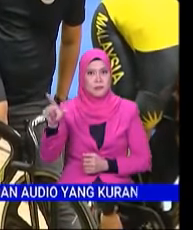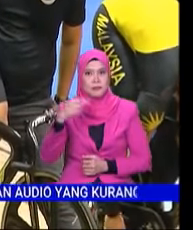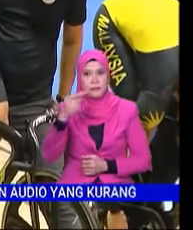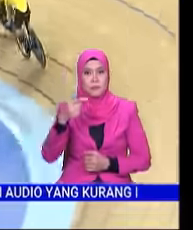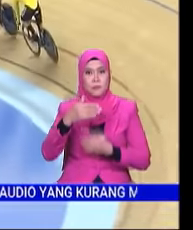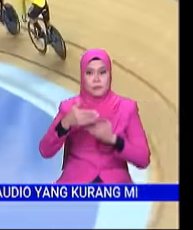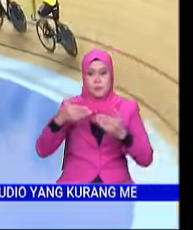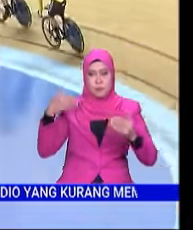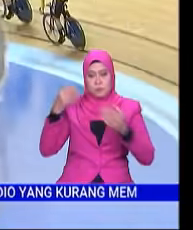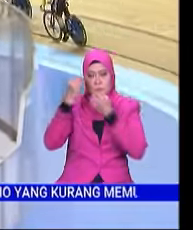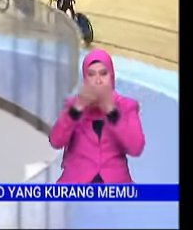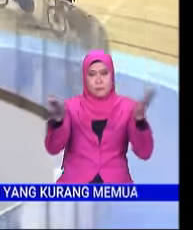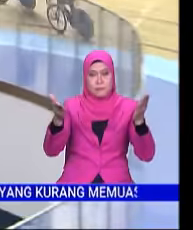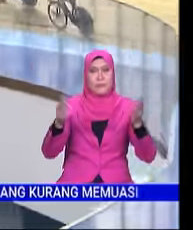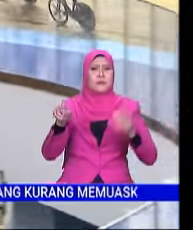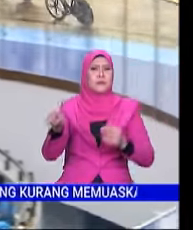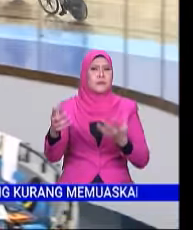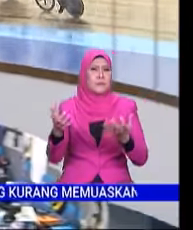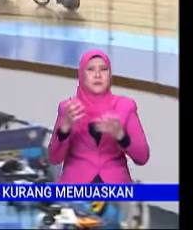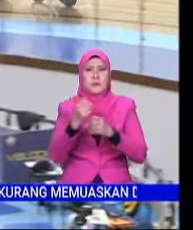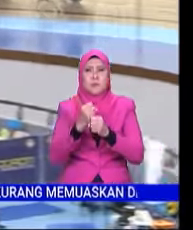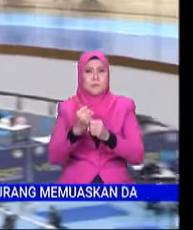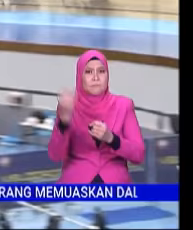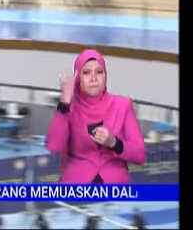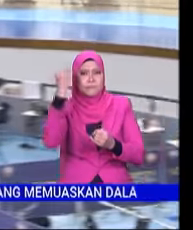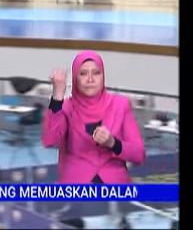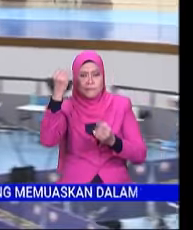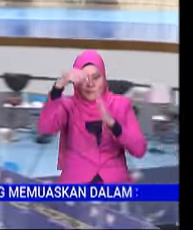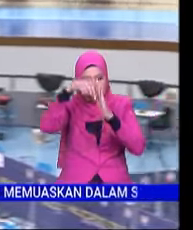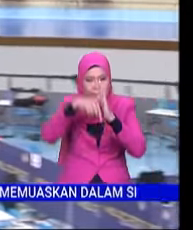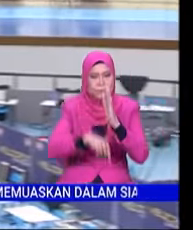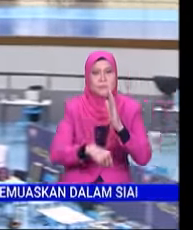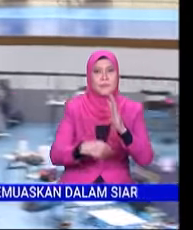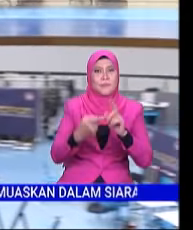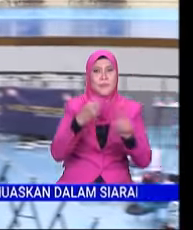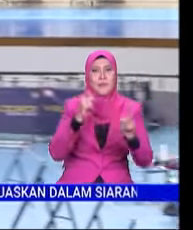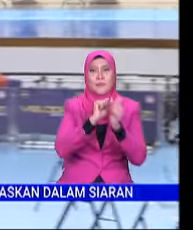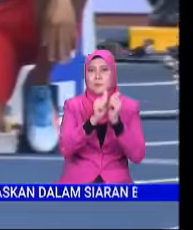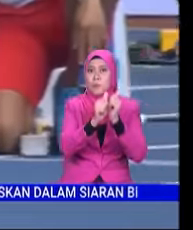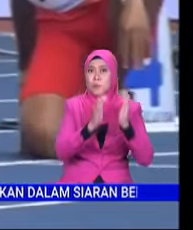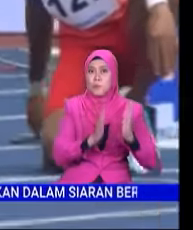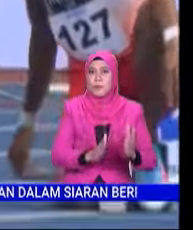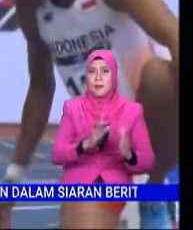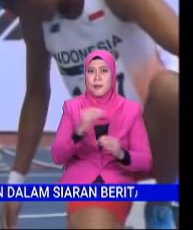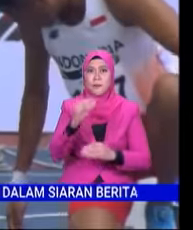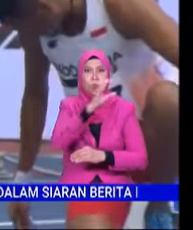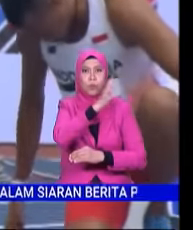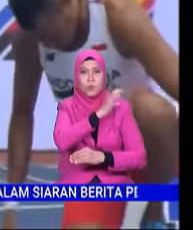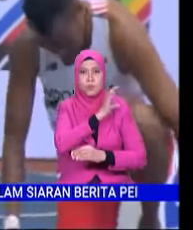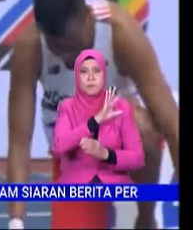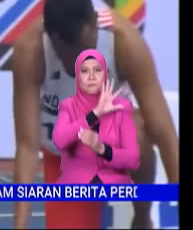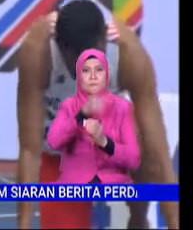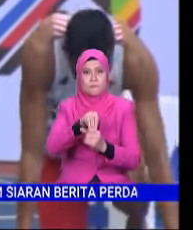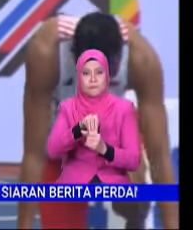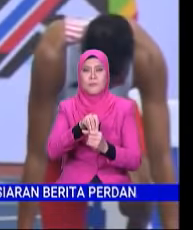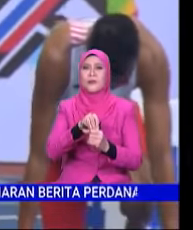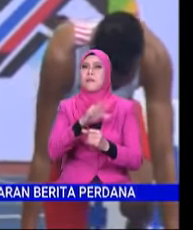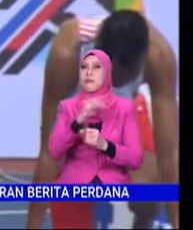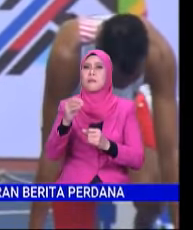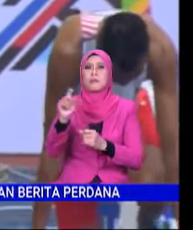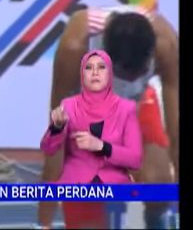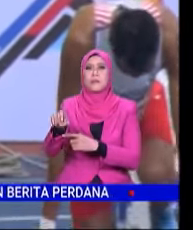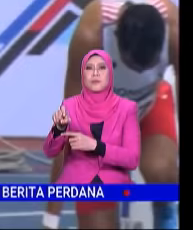sasaran berkenaan, pihaknya mahu mendapatkan input mendalam daripada atlet dan jurulatih terlibat selain